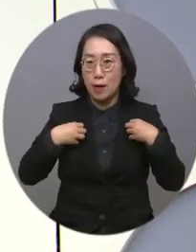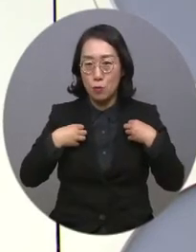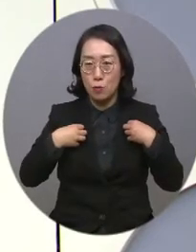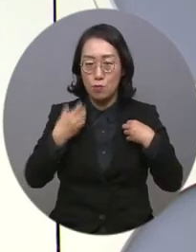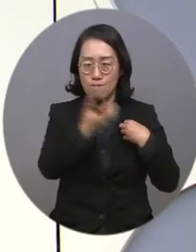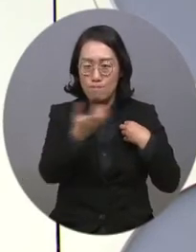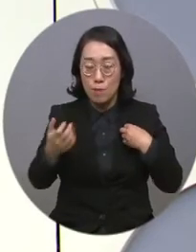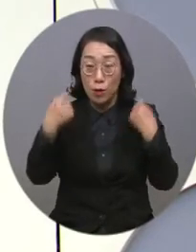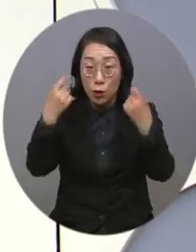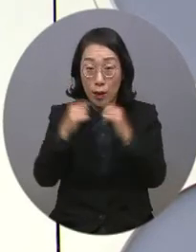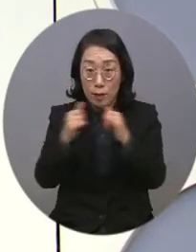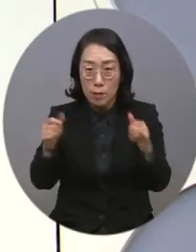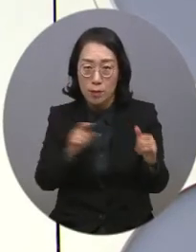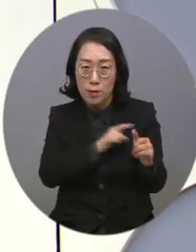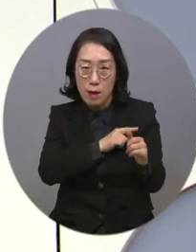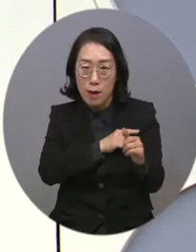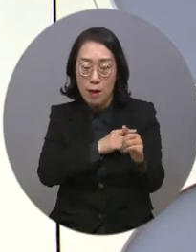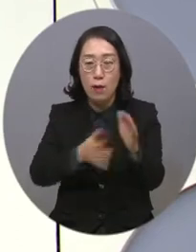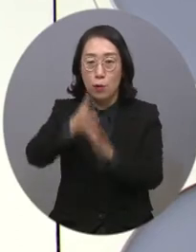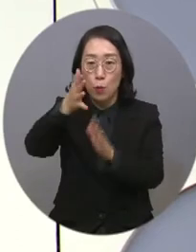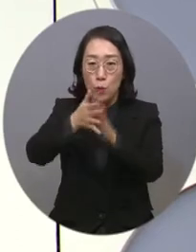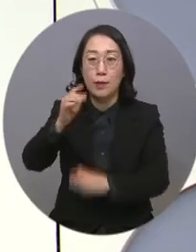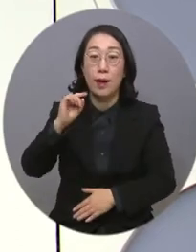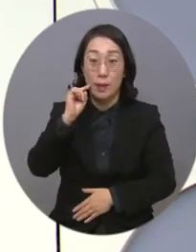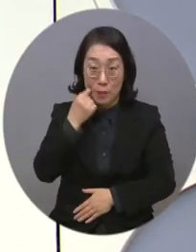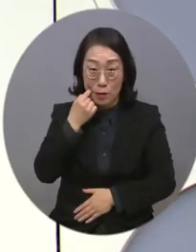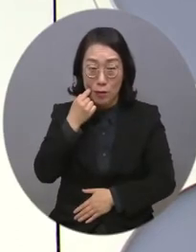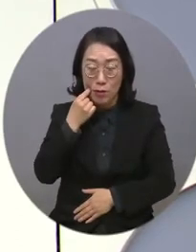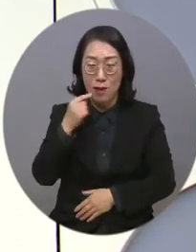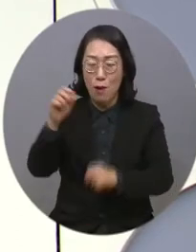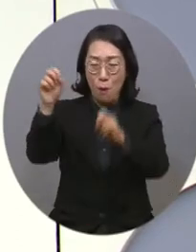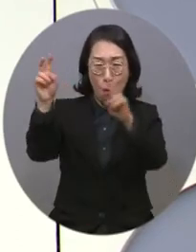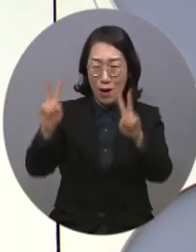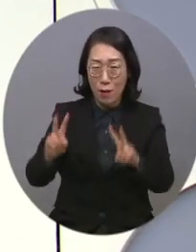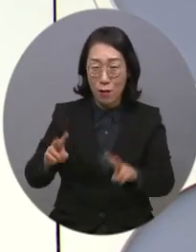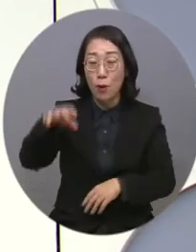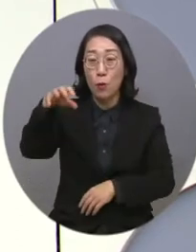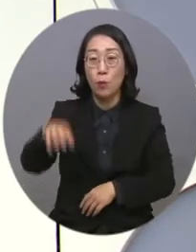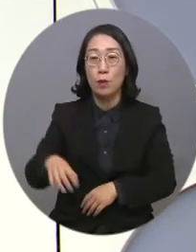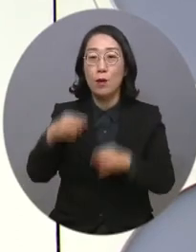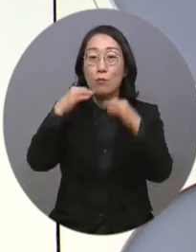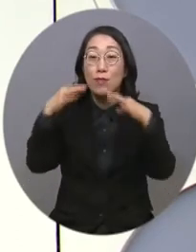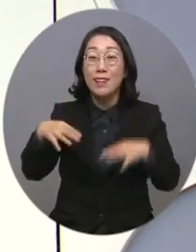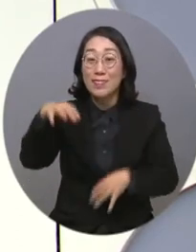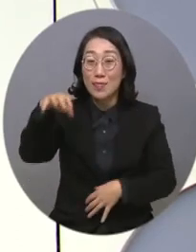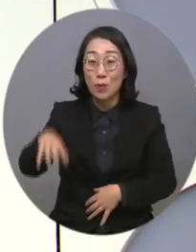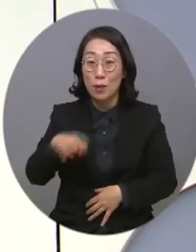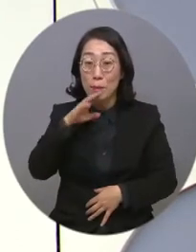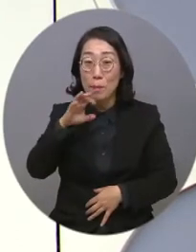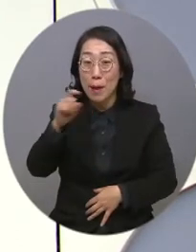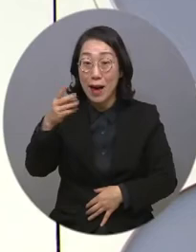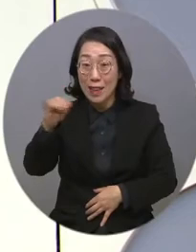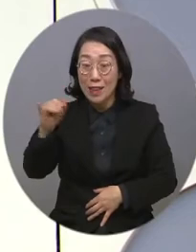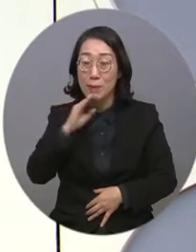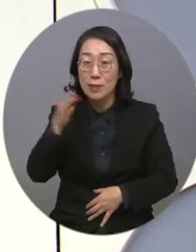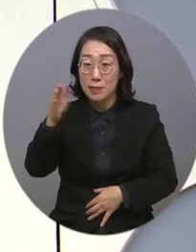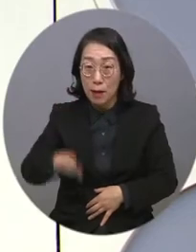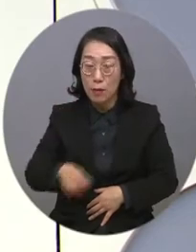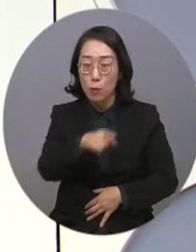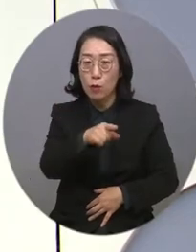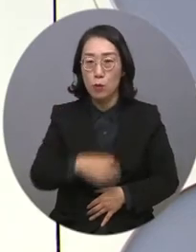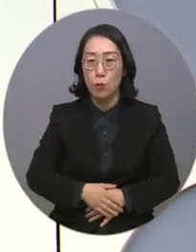도시라고 평가하는 데입니다. 물론 가장 화려한 도시는 파리지만은 예. 예, 그렇게 파리처럼 화려하진 덜하지만은 아주 그